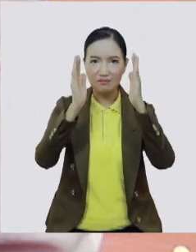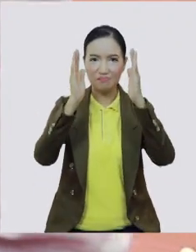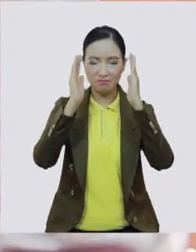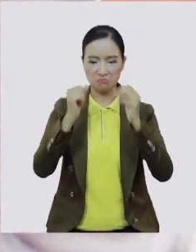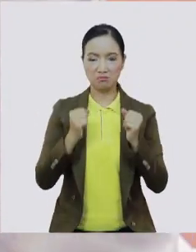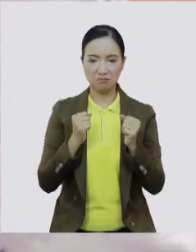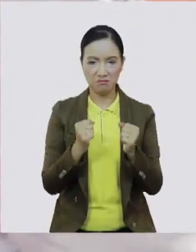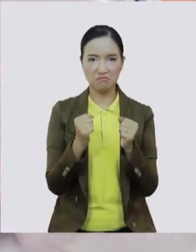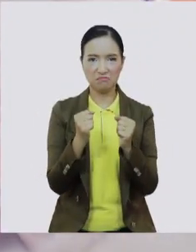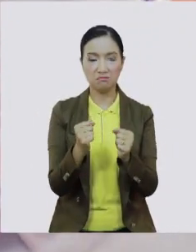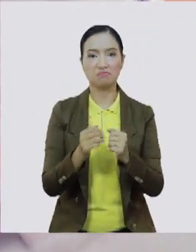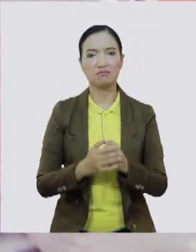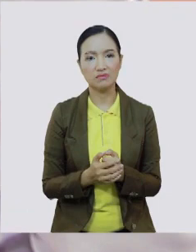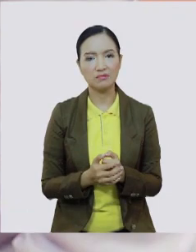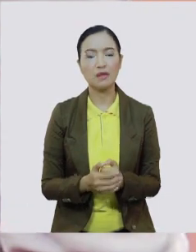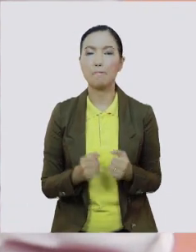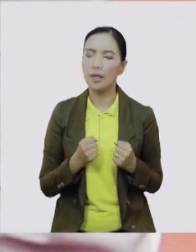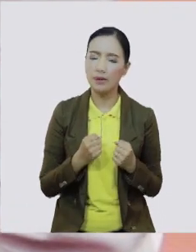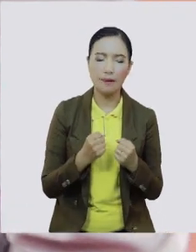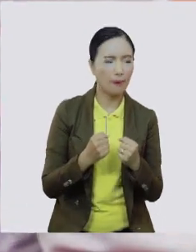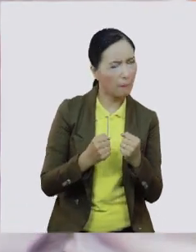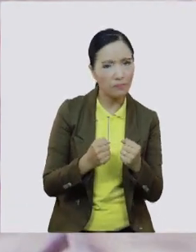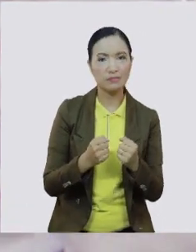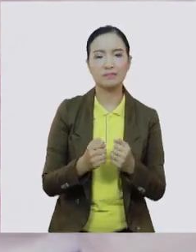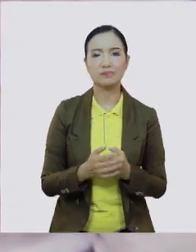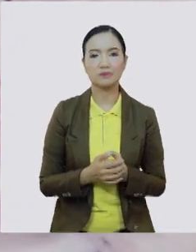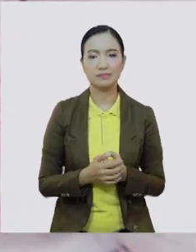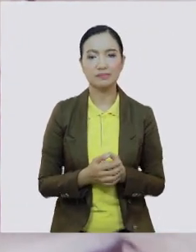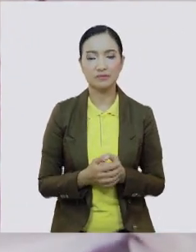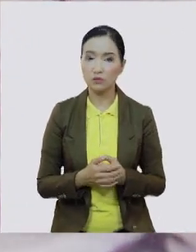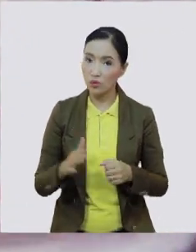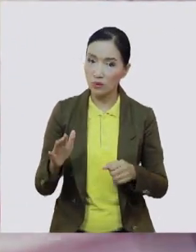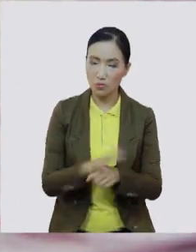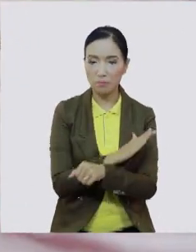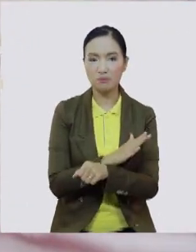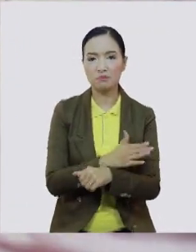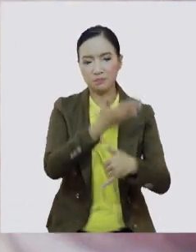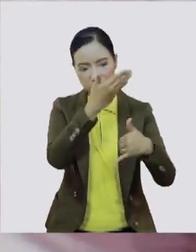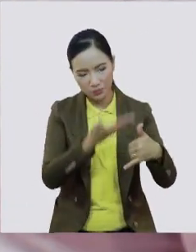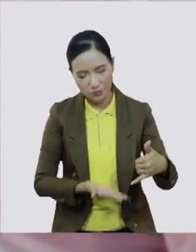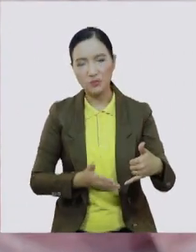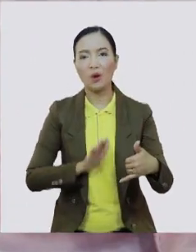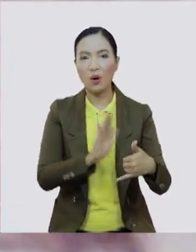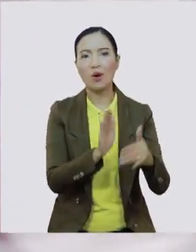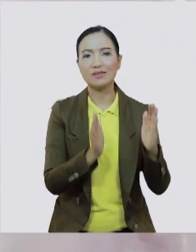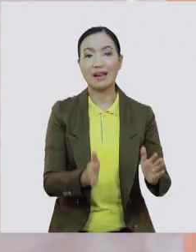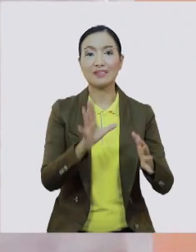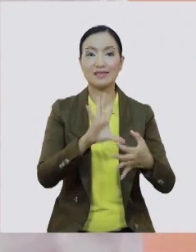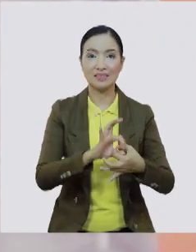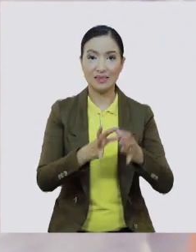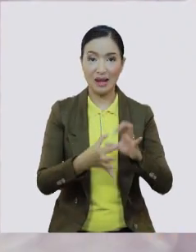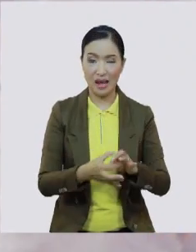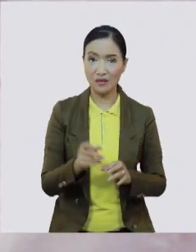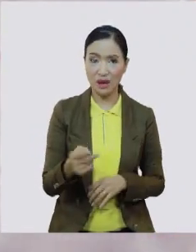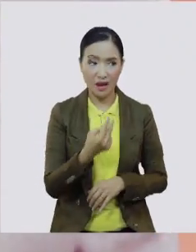มั่นแล้วก็มีความพยายามสูง ครับนี่คือครบคุณสมบัติของความเป็นนักกีฬาเลย ใช่ครับ โค้ชเห็นยังไ